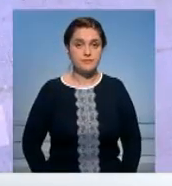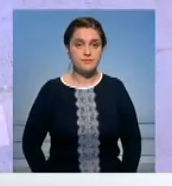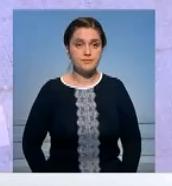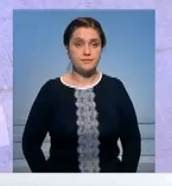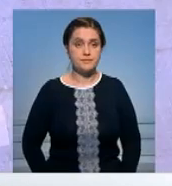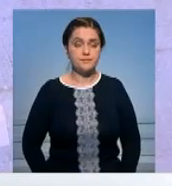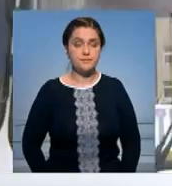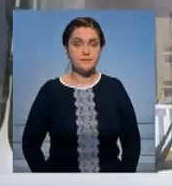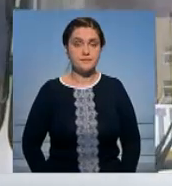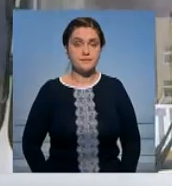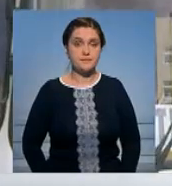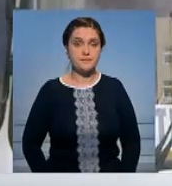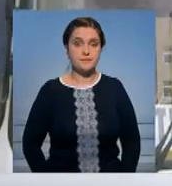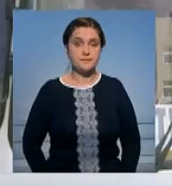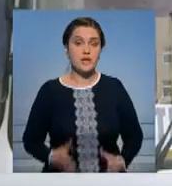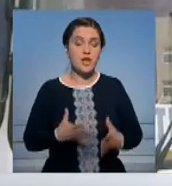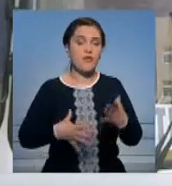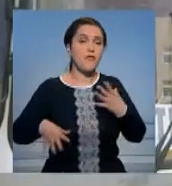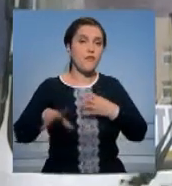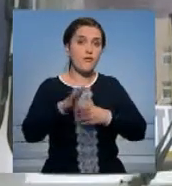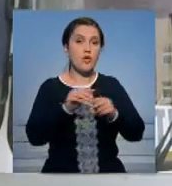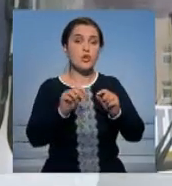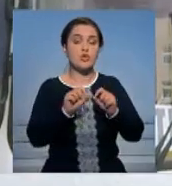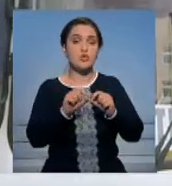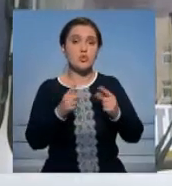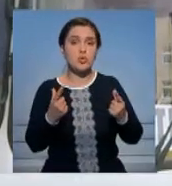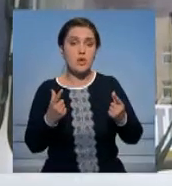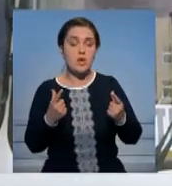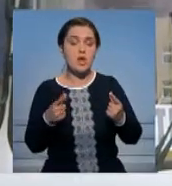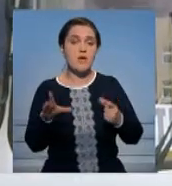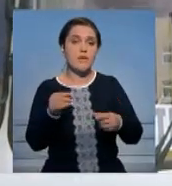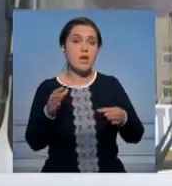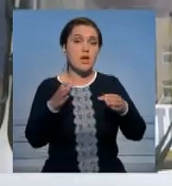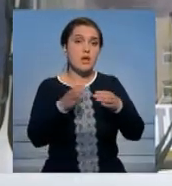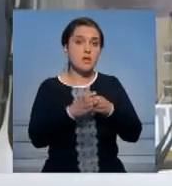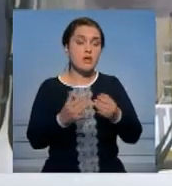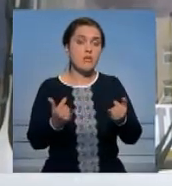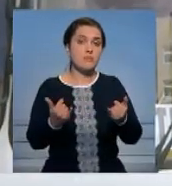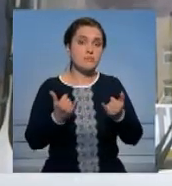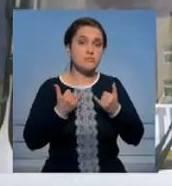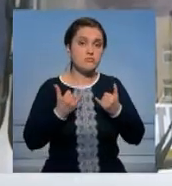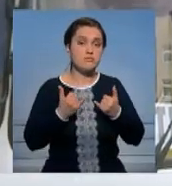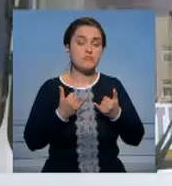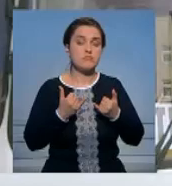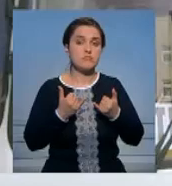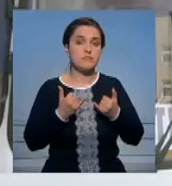Все школы. Все организации образования Уланского района откликнулись. Я хотел бы подчеркнуть, что